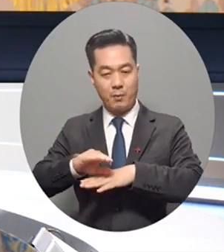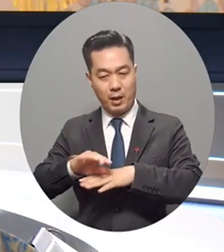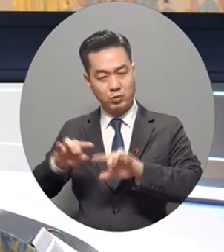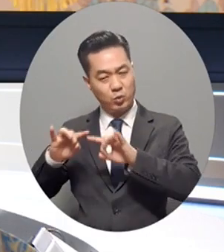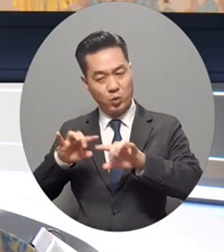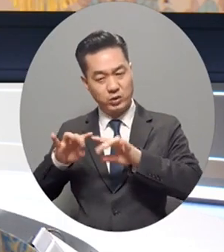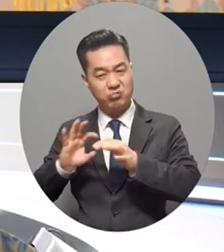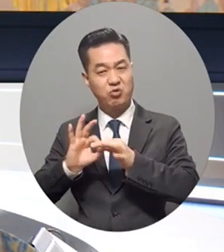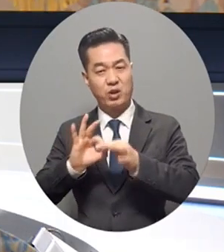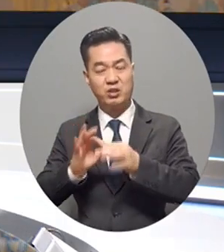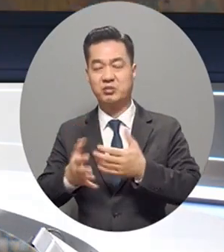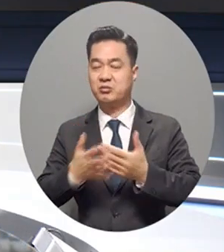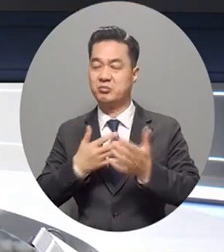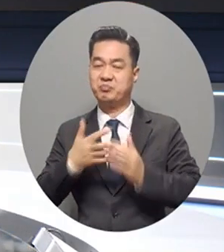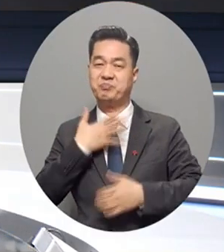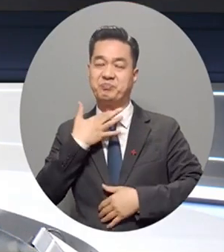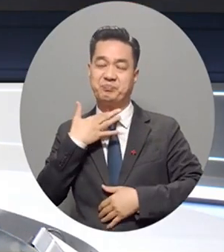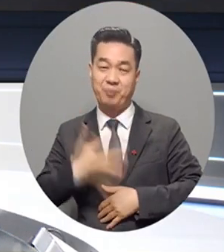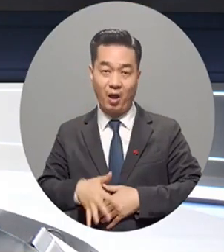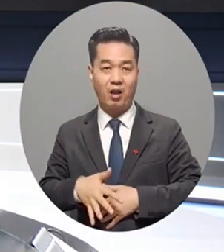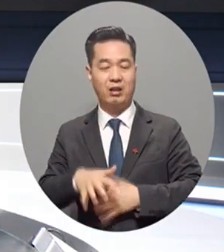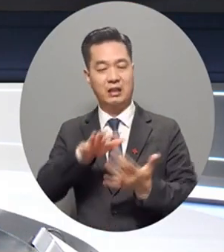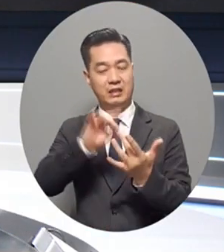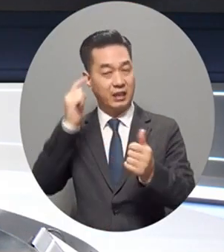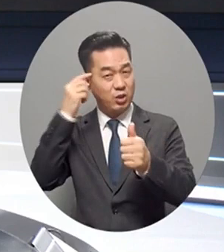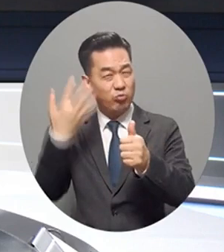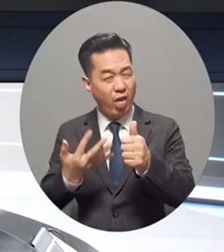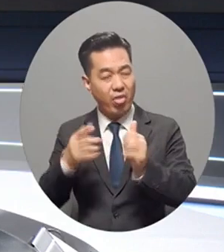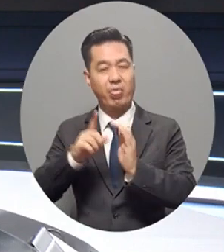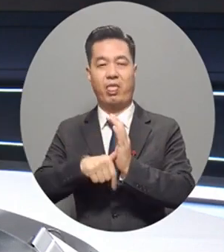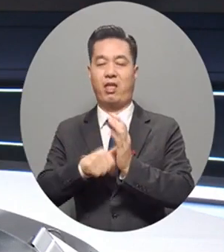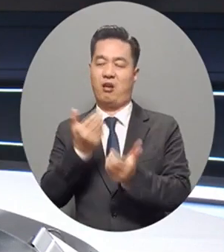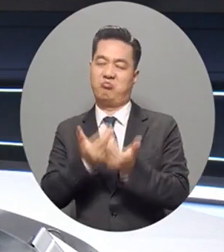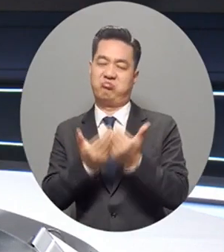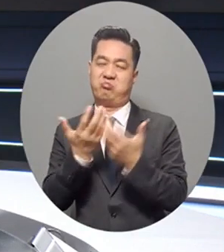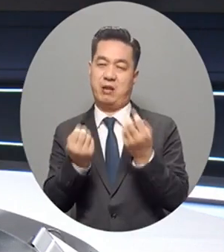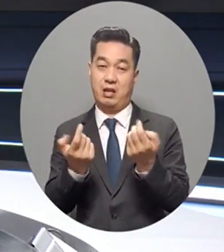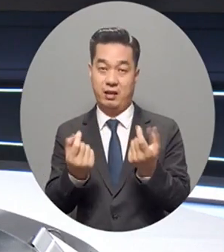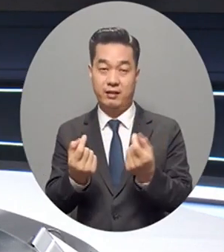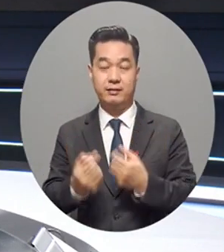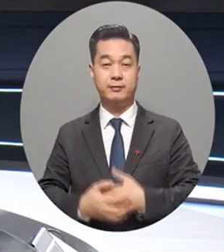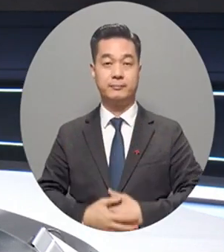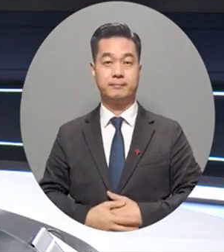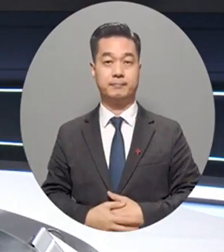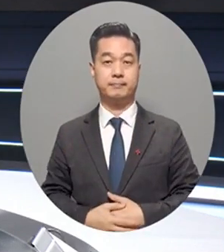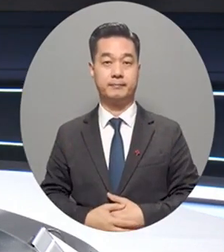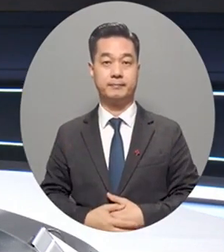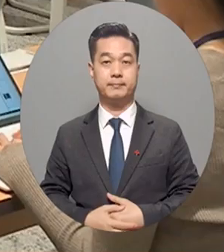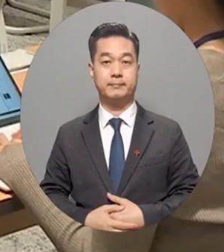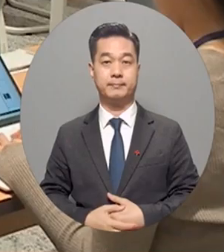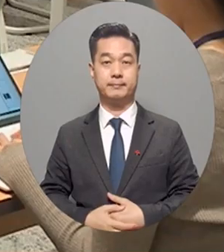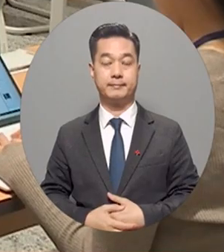없습니다. 인사청문 과정에서 논란이 예상됩니다. 첫 소식 김민찬 기자가 보도합니다.